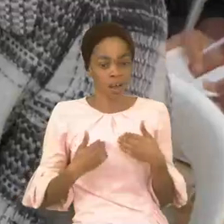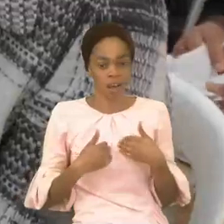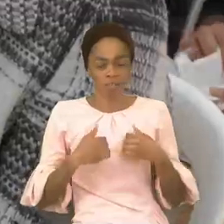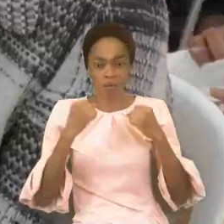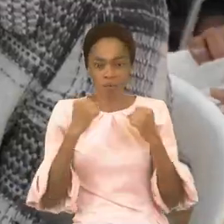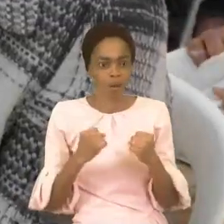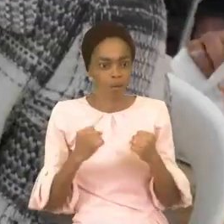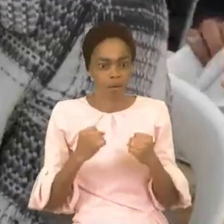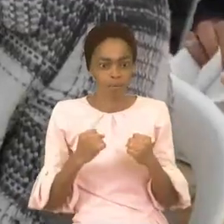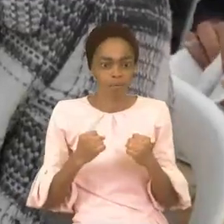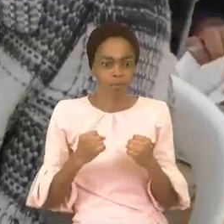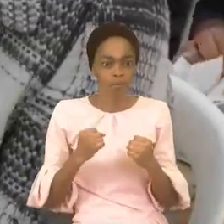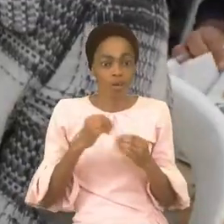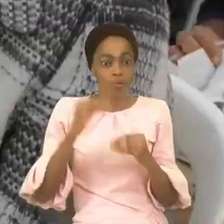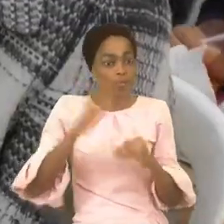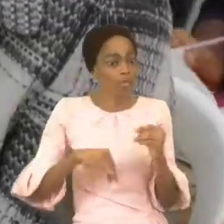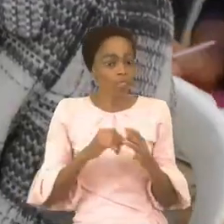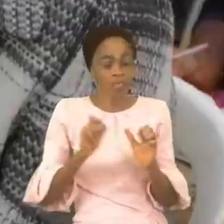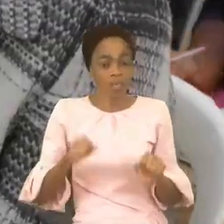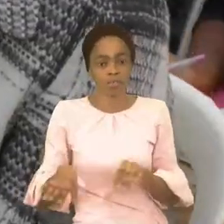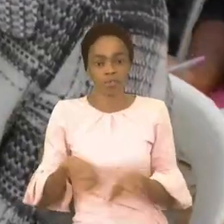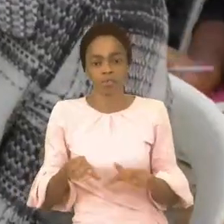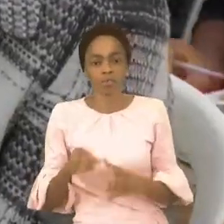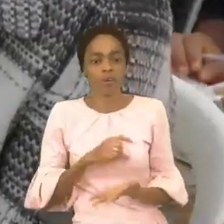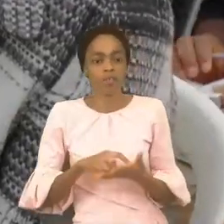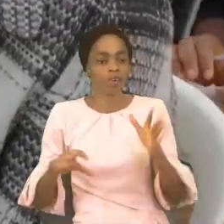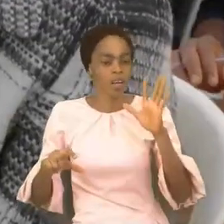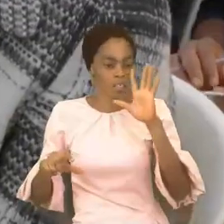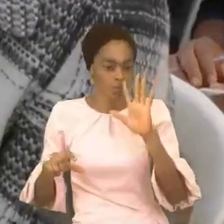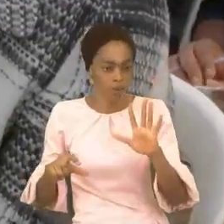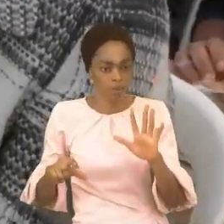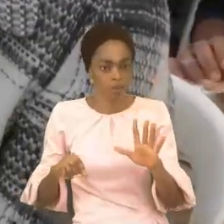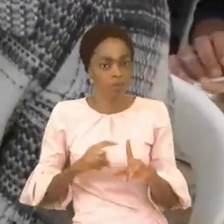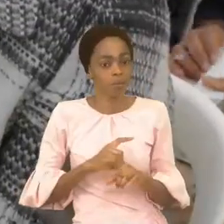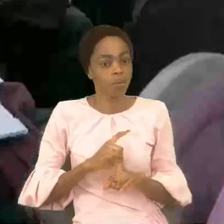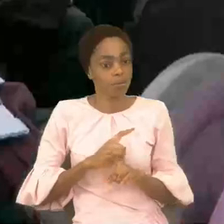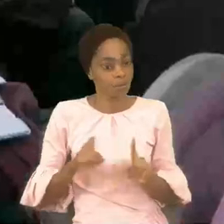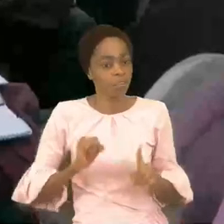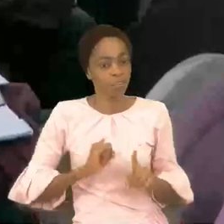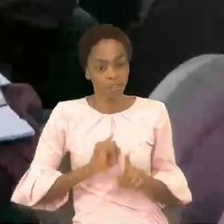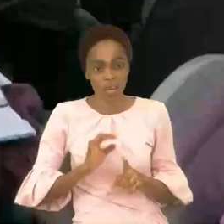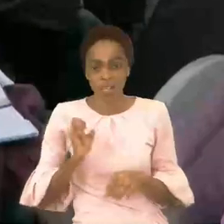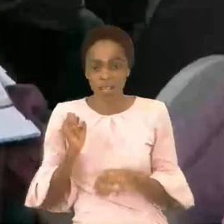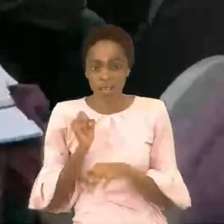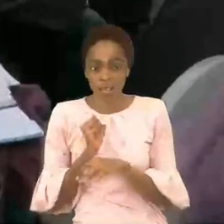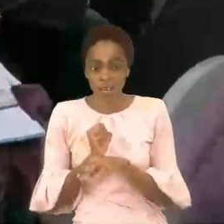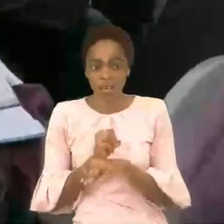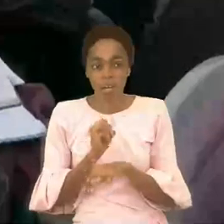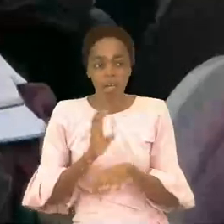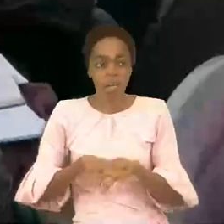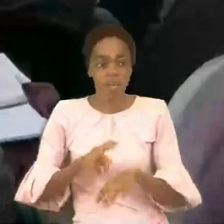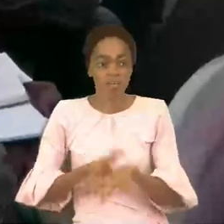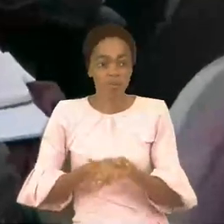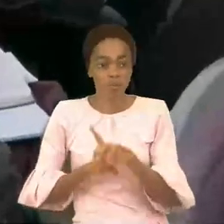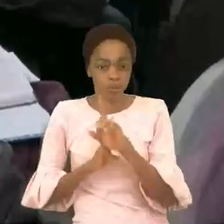plus. Verset 5. Je vous montrerai qui vous devez